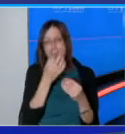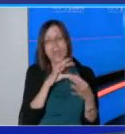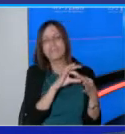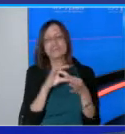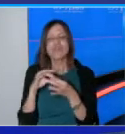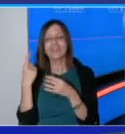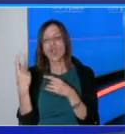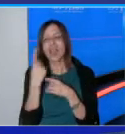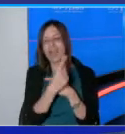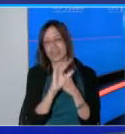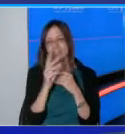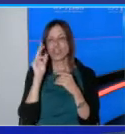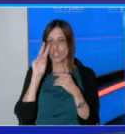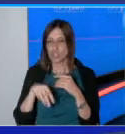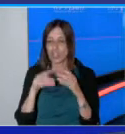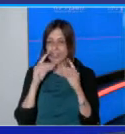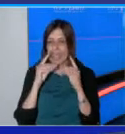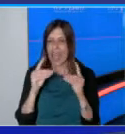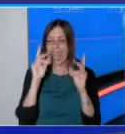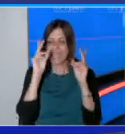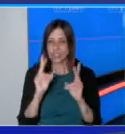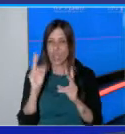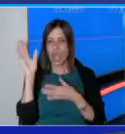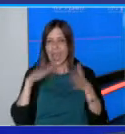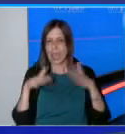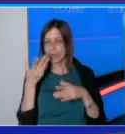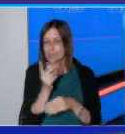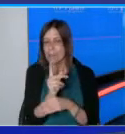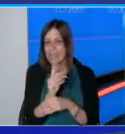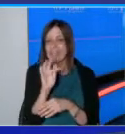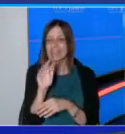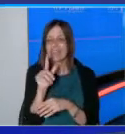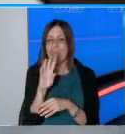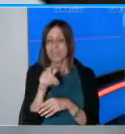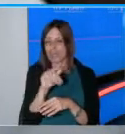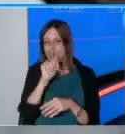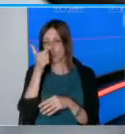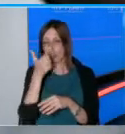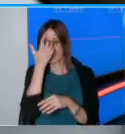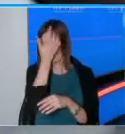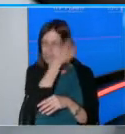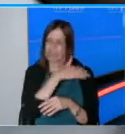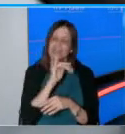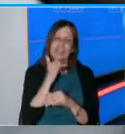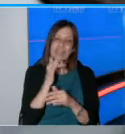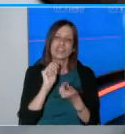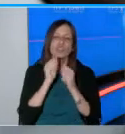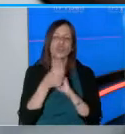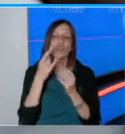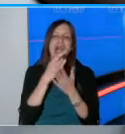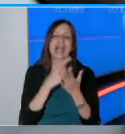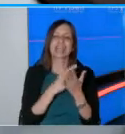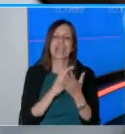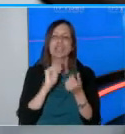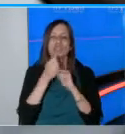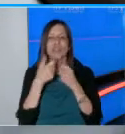משפט מכל אחד. יש דרך לעצור את האלימות במיידי, טלב, אתה ראשון. כן, שינוי חקיקה,